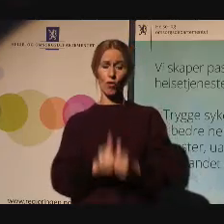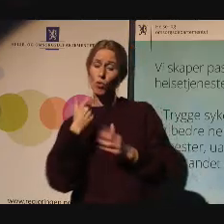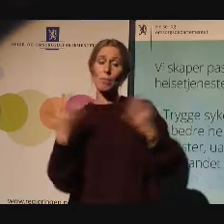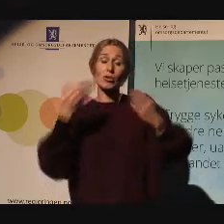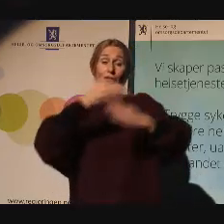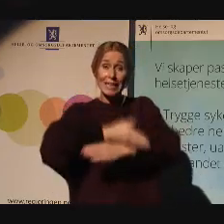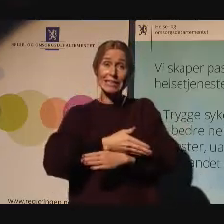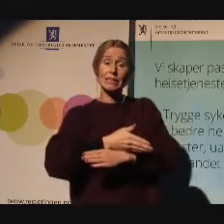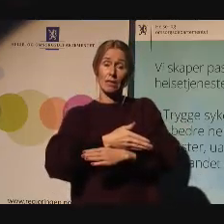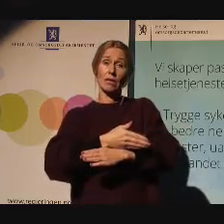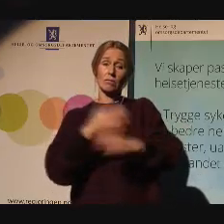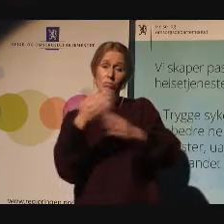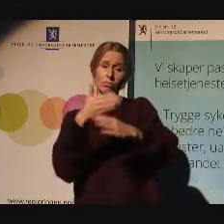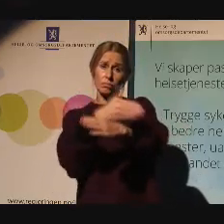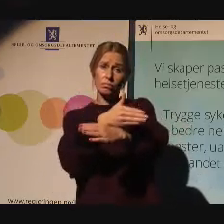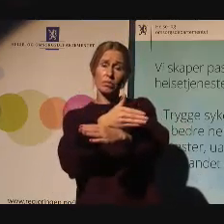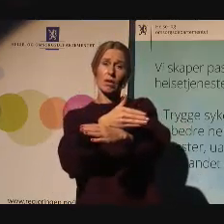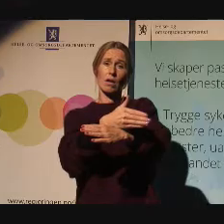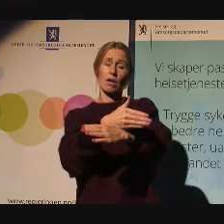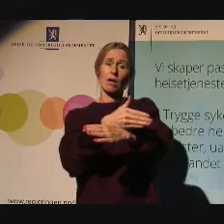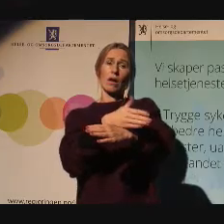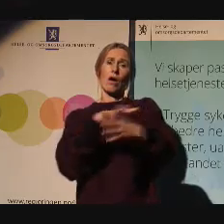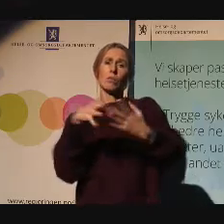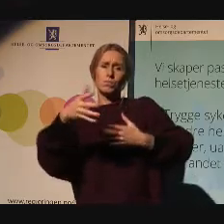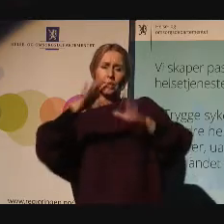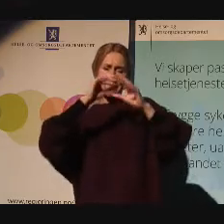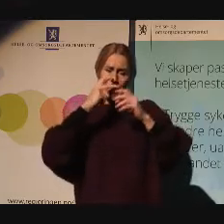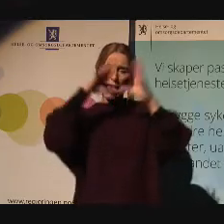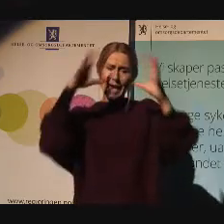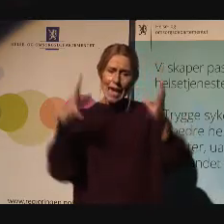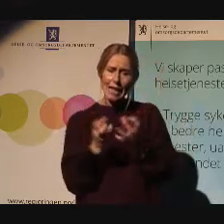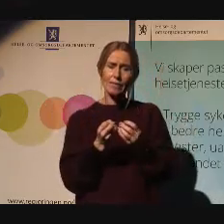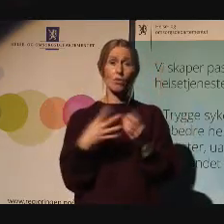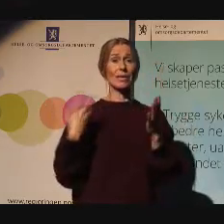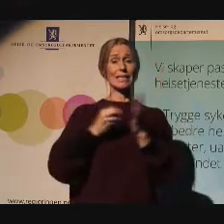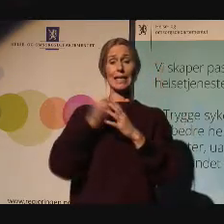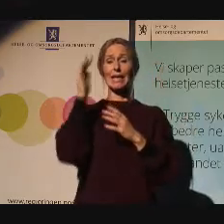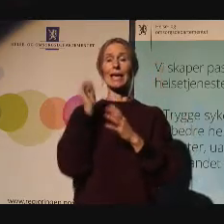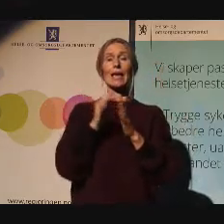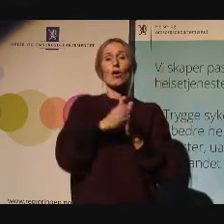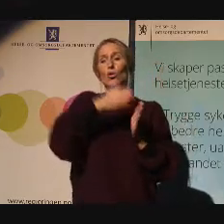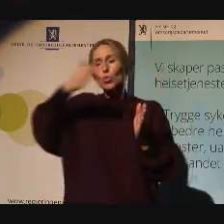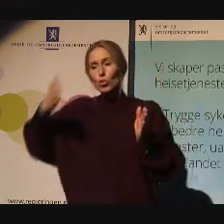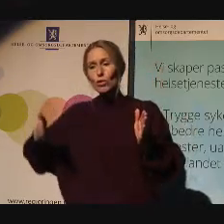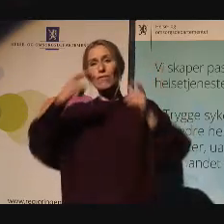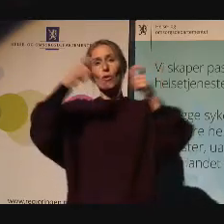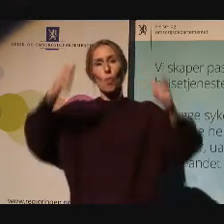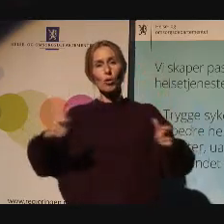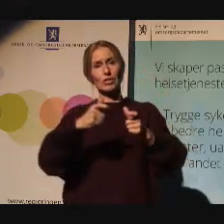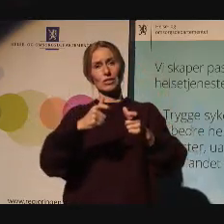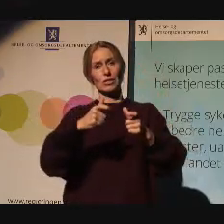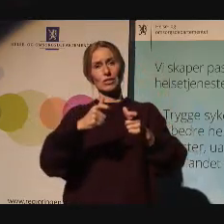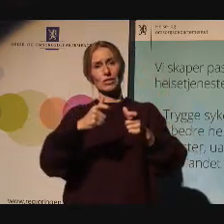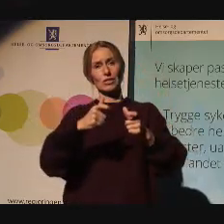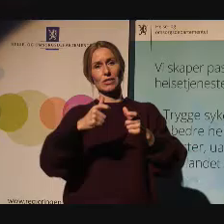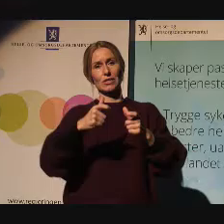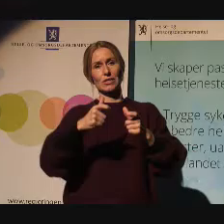uten vanntette skott. Vi er nødt til å tenke ut av boksen, og vi må sikre at kartleggingen er